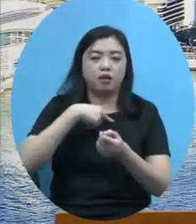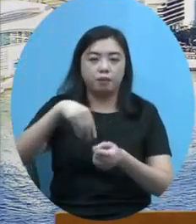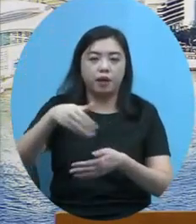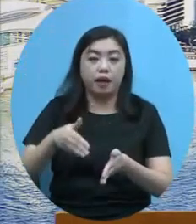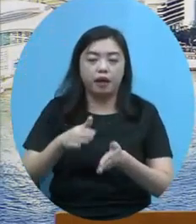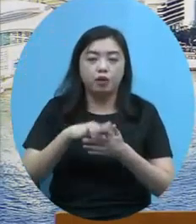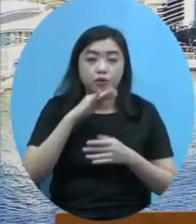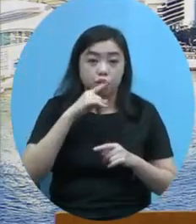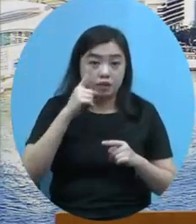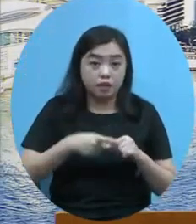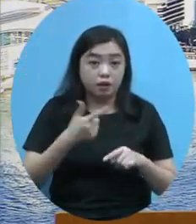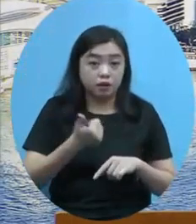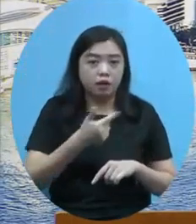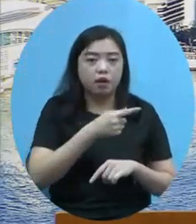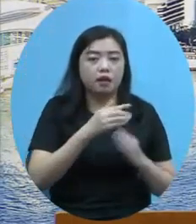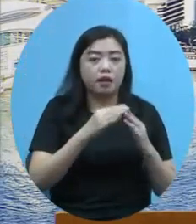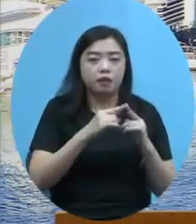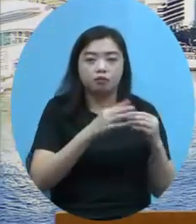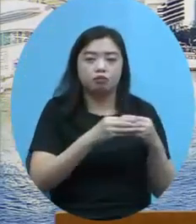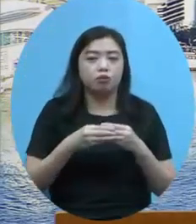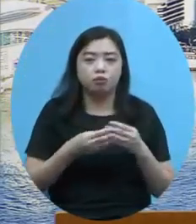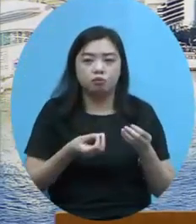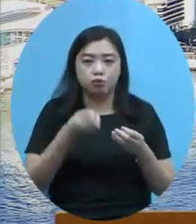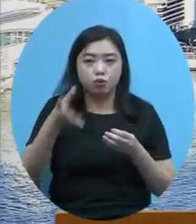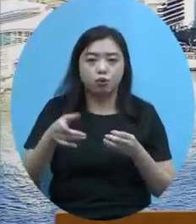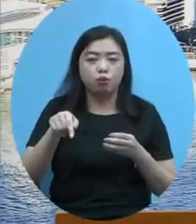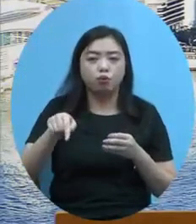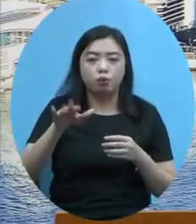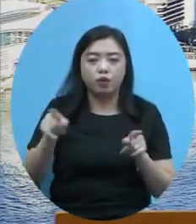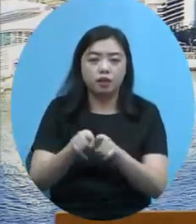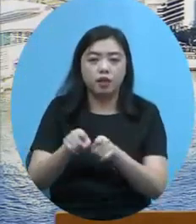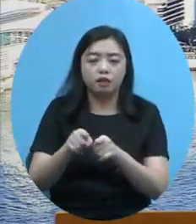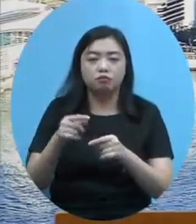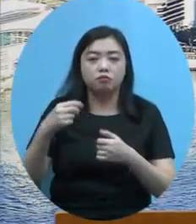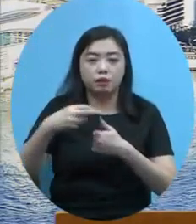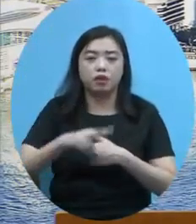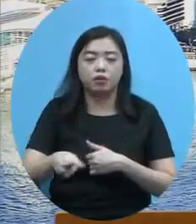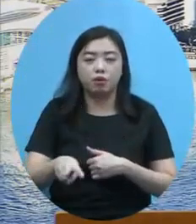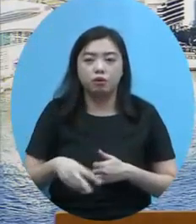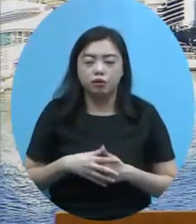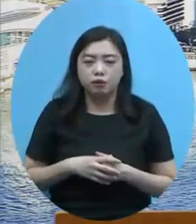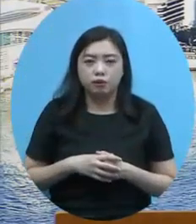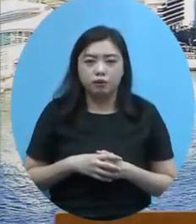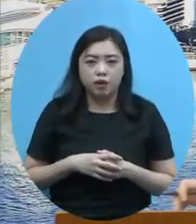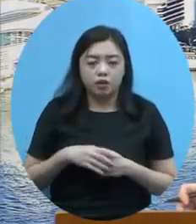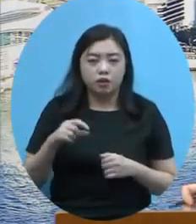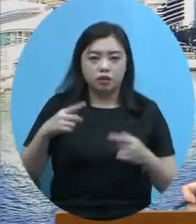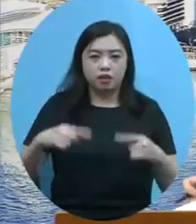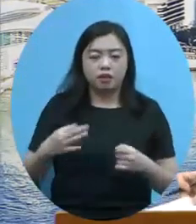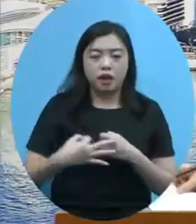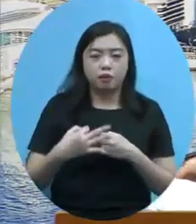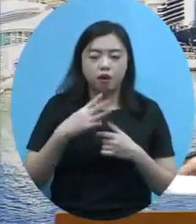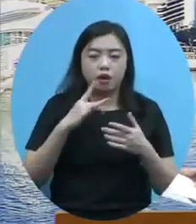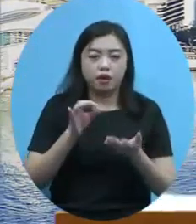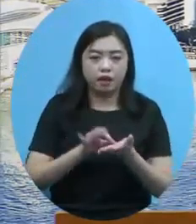嘅家人都會送去檢疫中心接受檢疫嘅。咁第三個問題就係嗰個地盤啦。咁地盤就喺佛